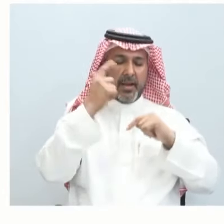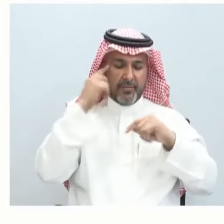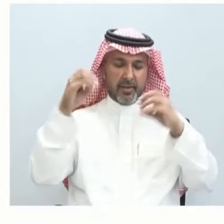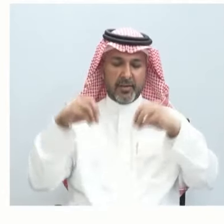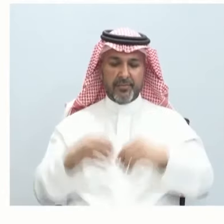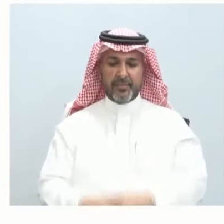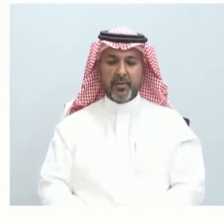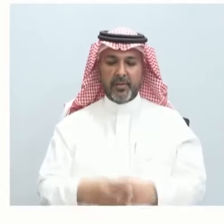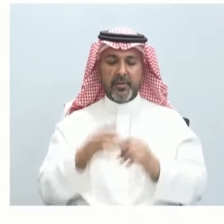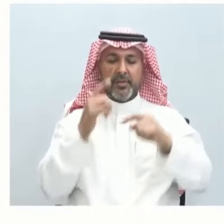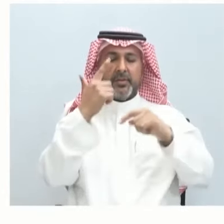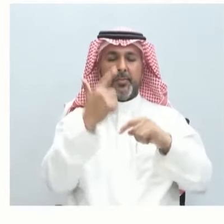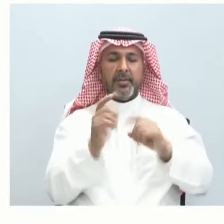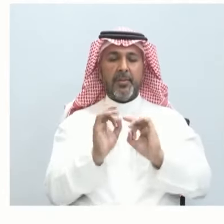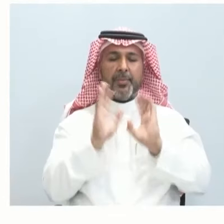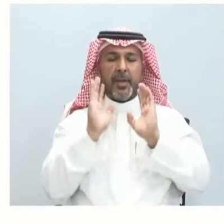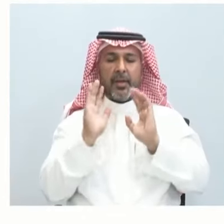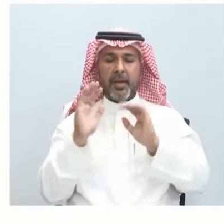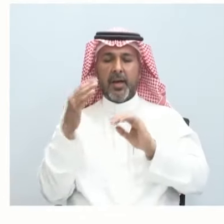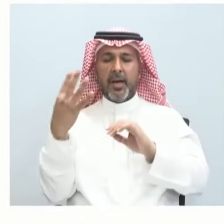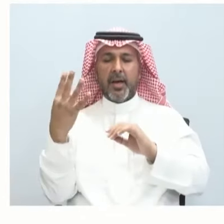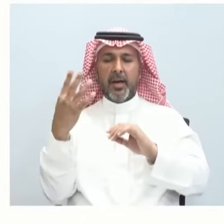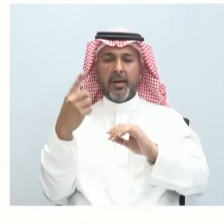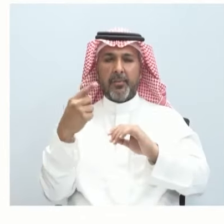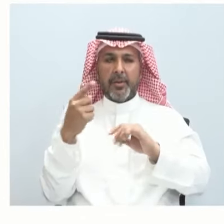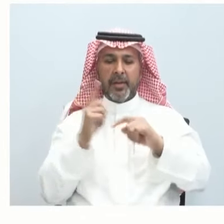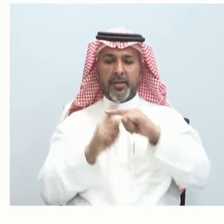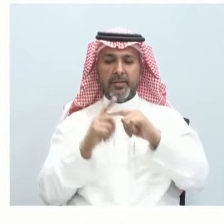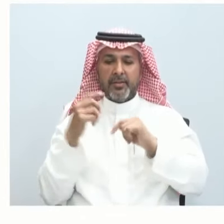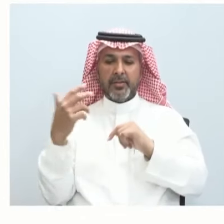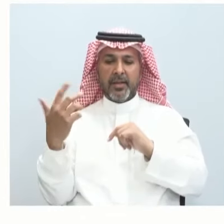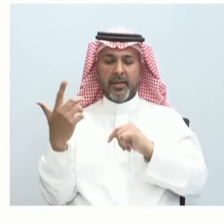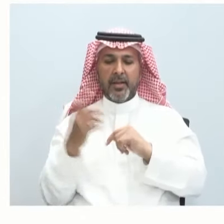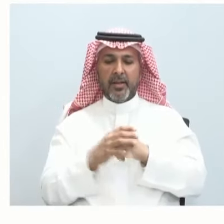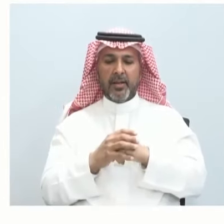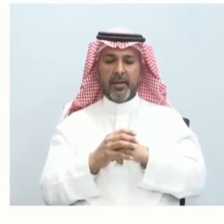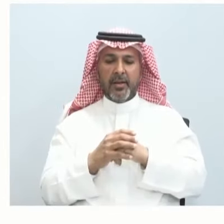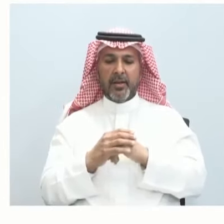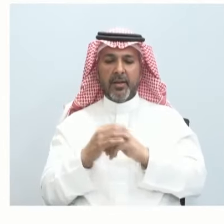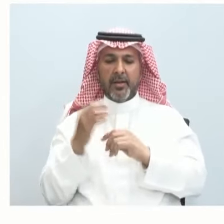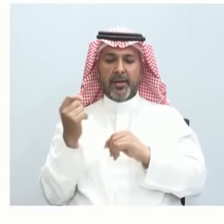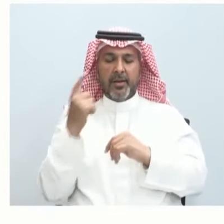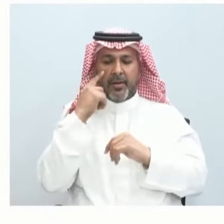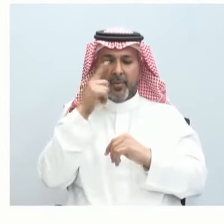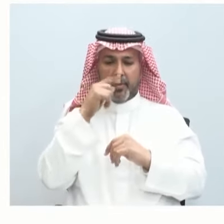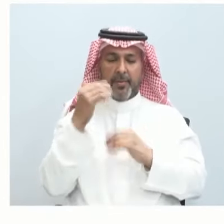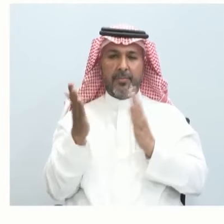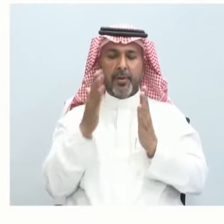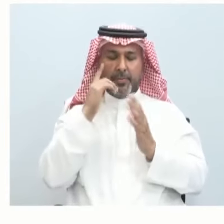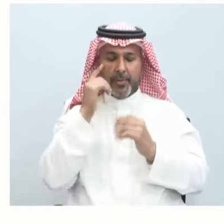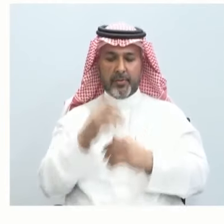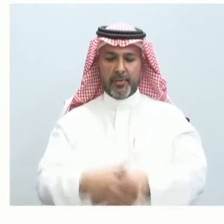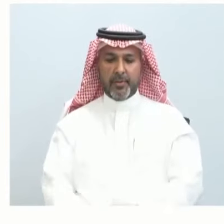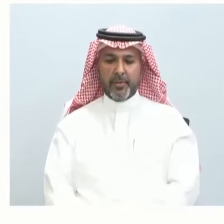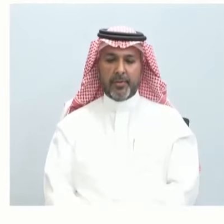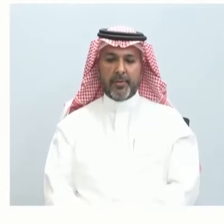ثمانيه من الطرف الايمن فنحصل على موجب 50 اذا 21,000 + 8 = 50 معادله نحلها